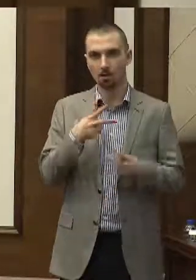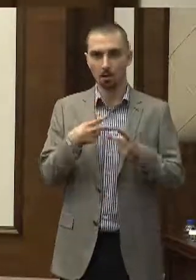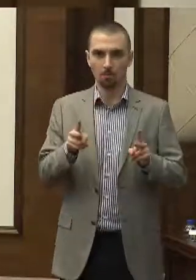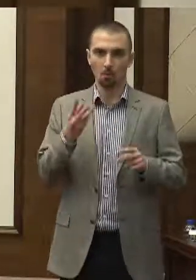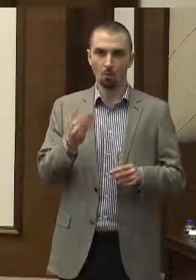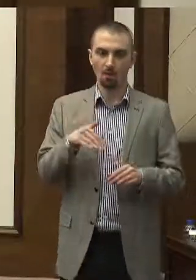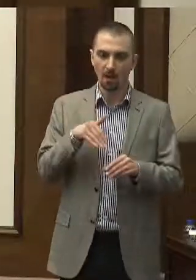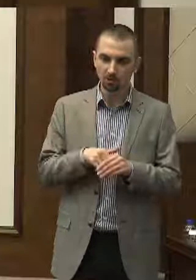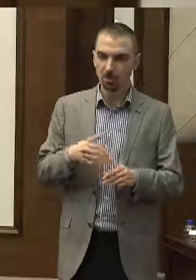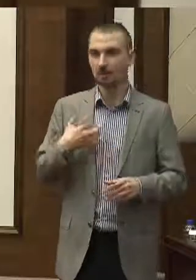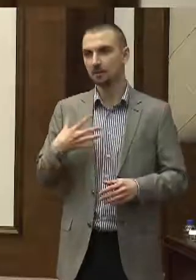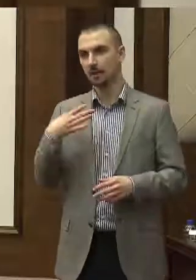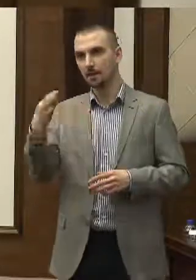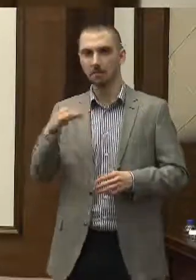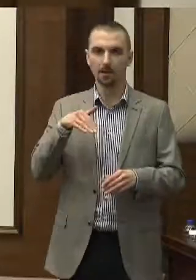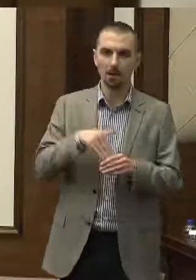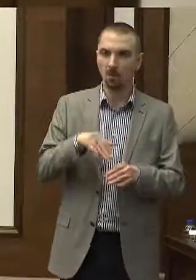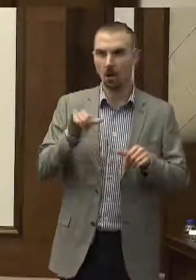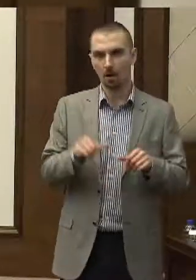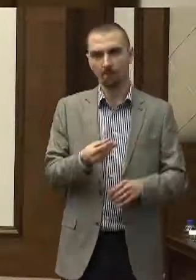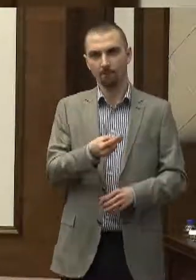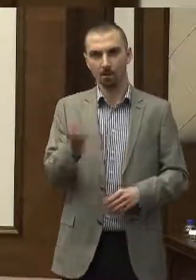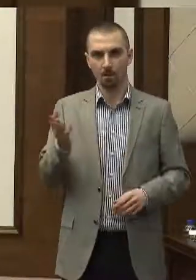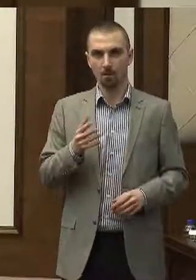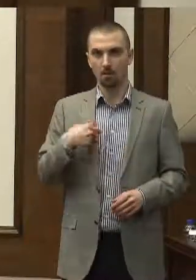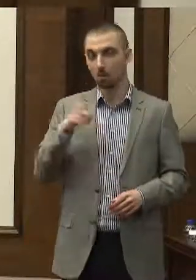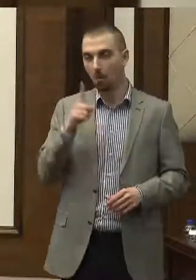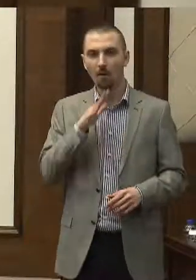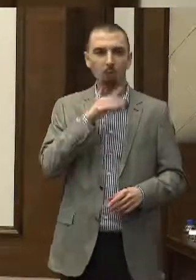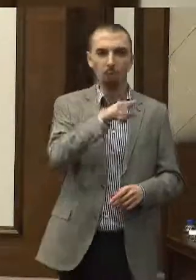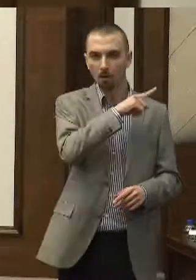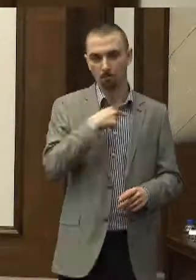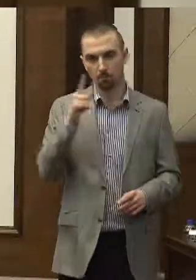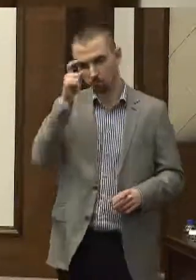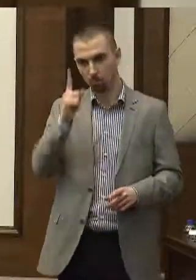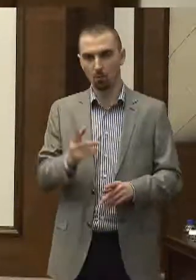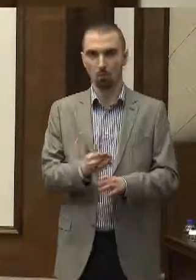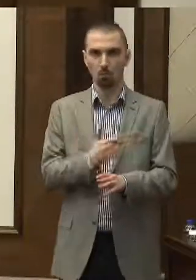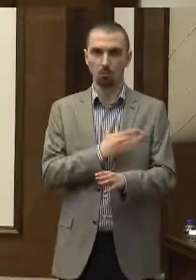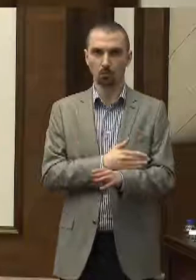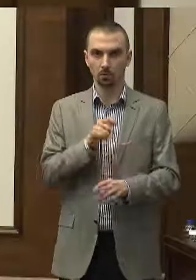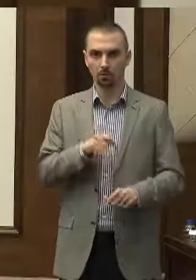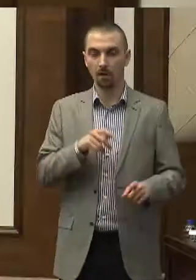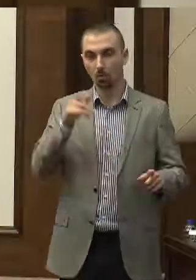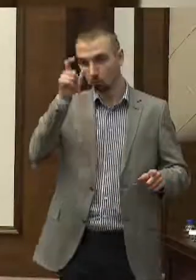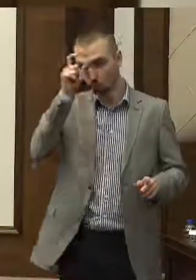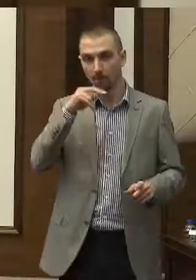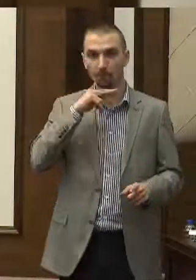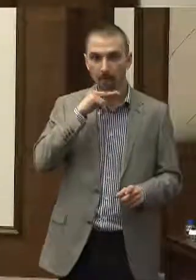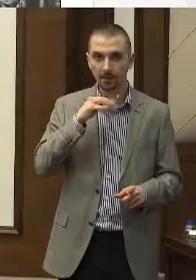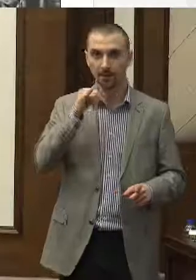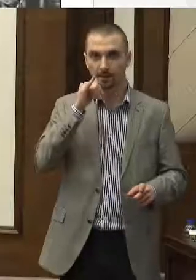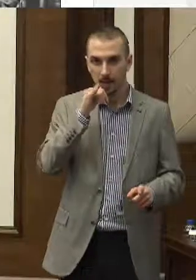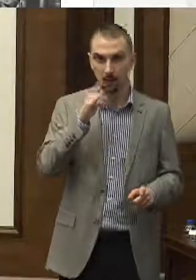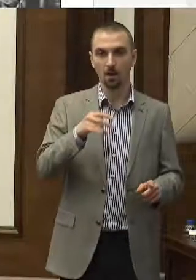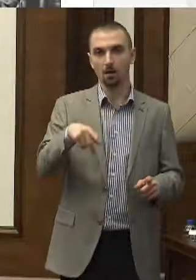Kadınlara seçme ve seçilme hakkı birçok Avrupa ülkesinden daha önce verilmiştir. Türkiye'de Fransa, İtalya,